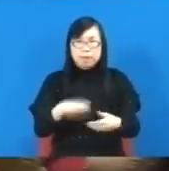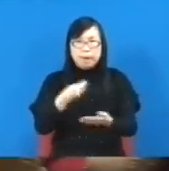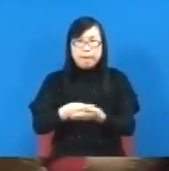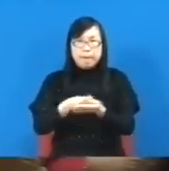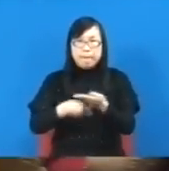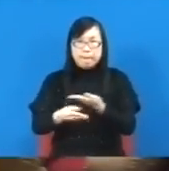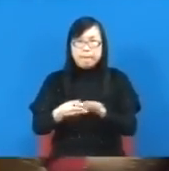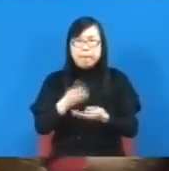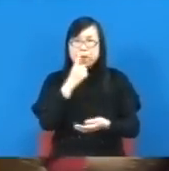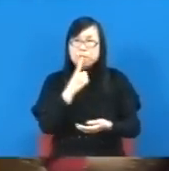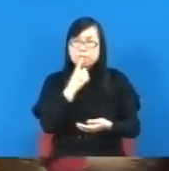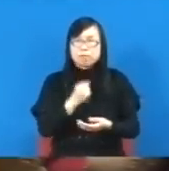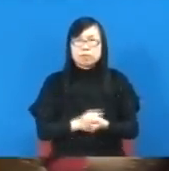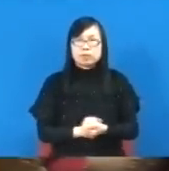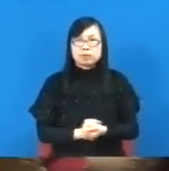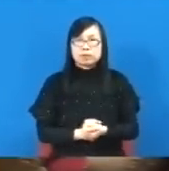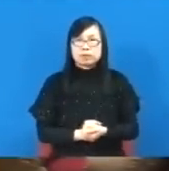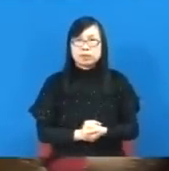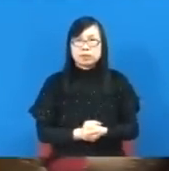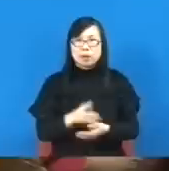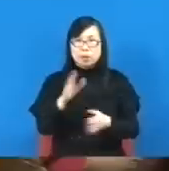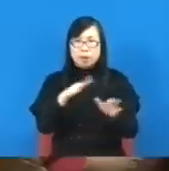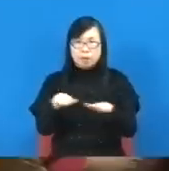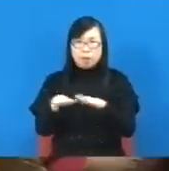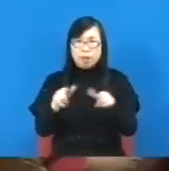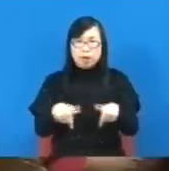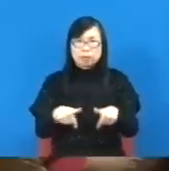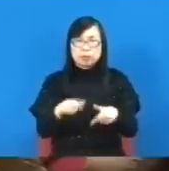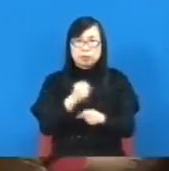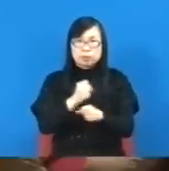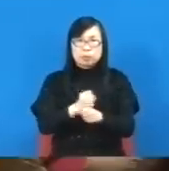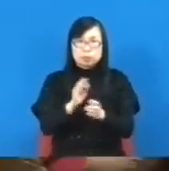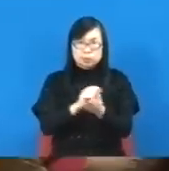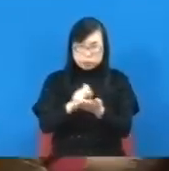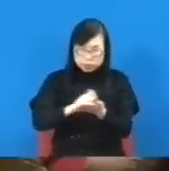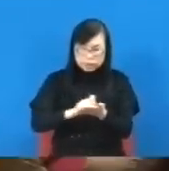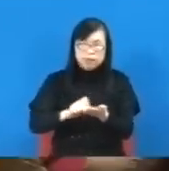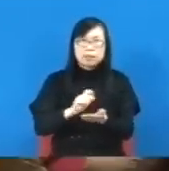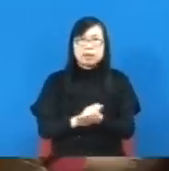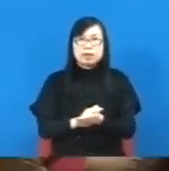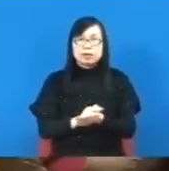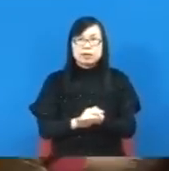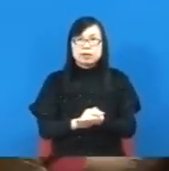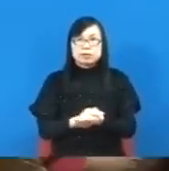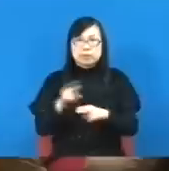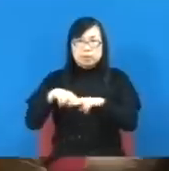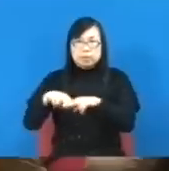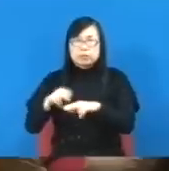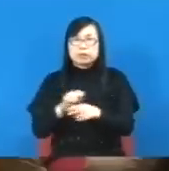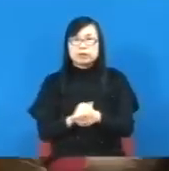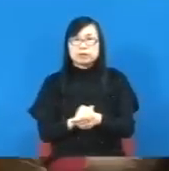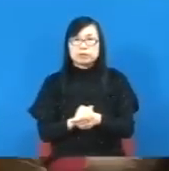嘅喎，哥。即係佢做河南省委書記嘅時候，河南同埋陝西係被揭